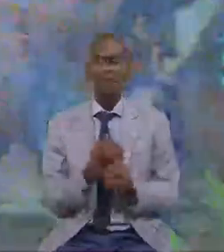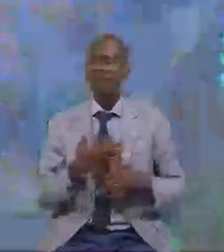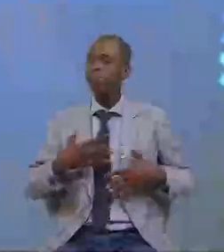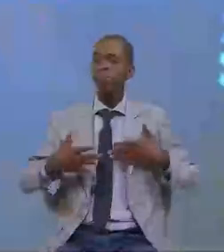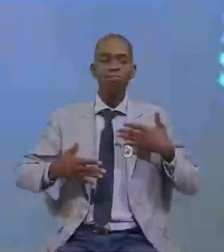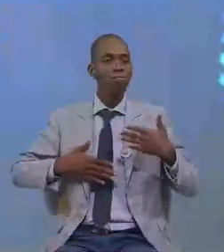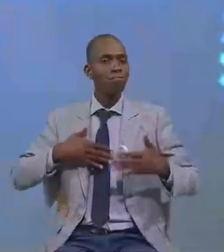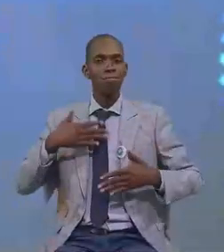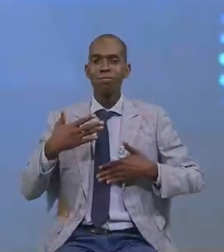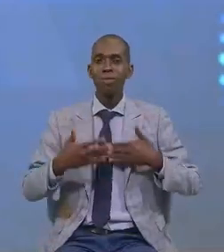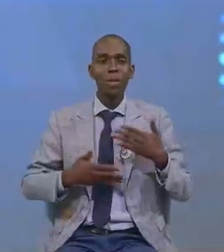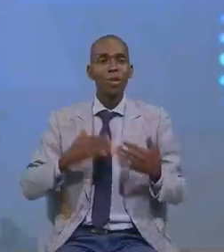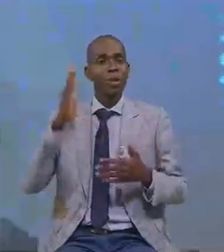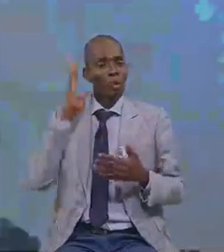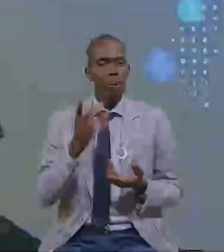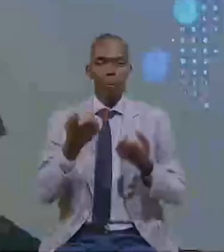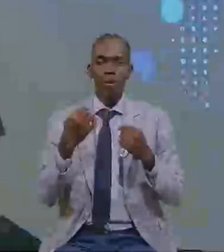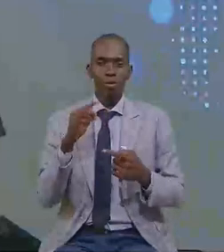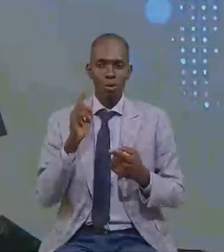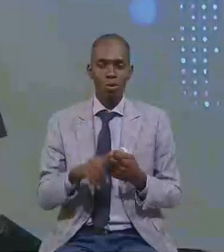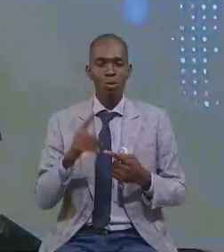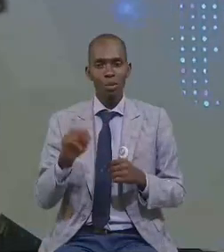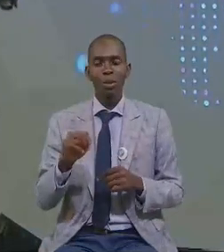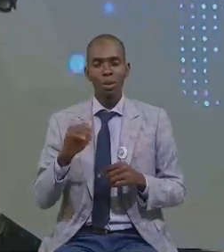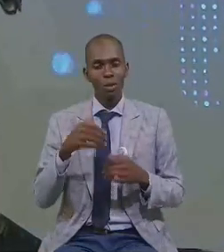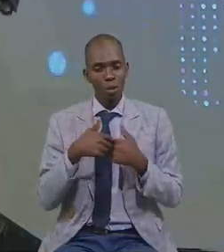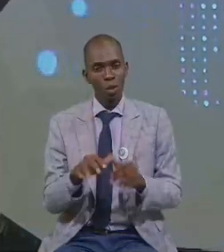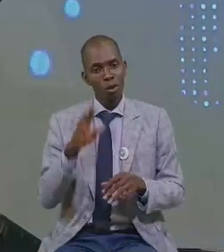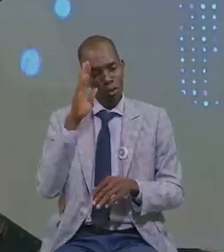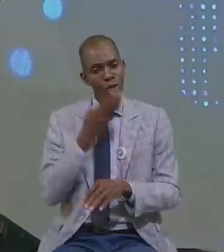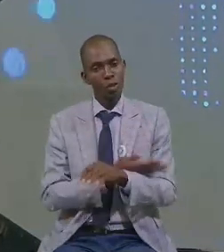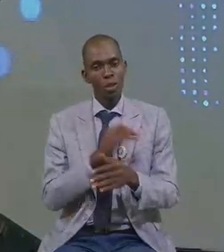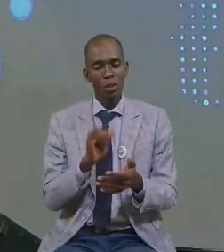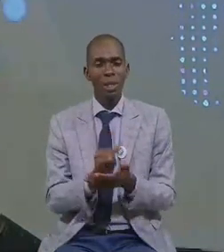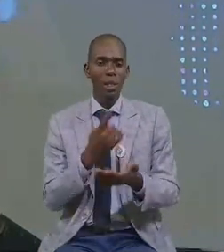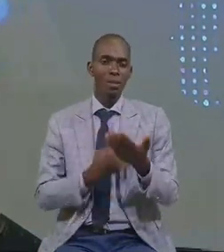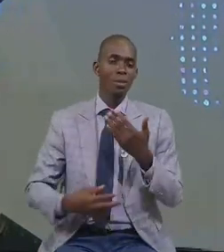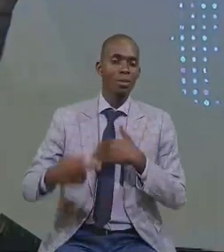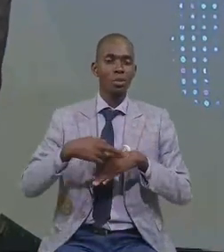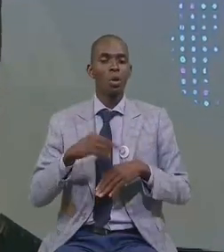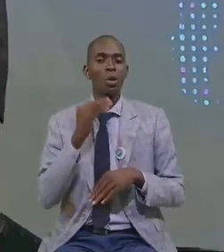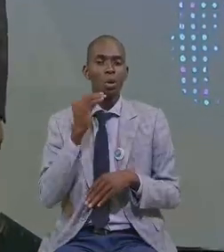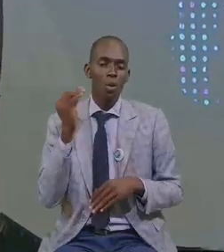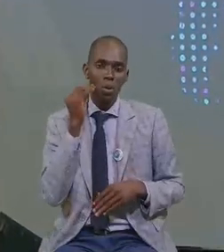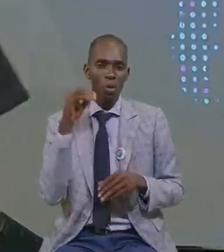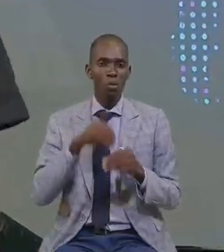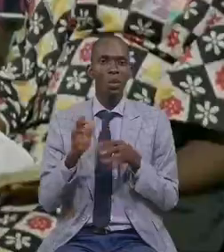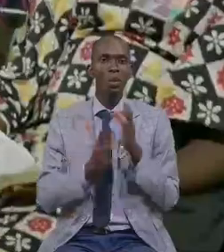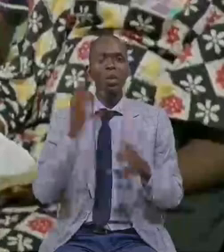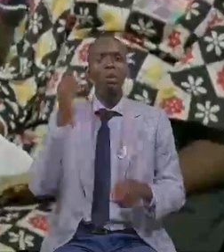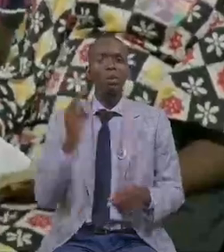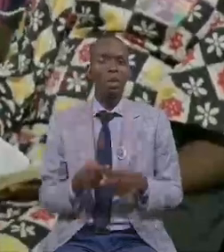La réjouissance et la joie viendront au fils prodigue qui revient à la maison au nom